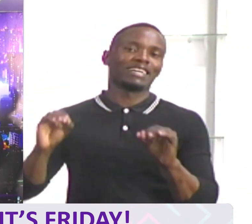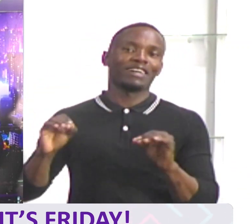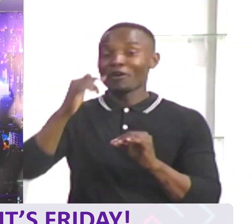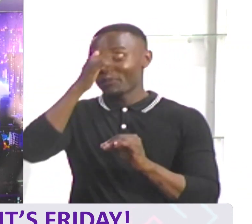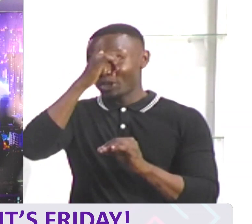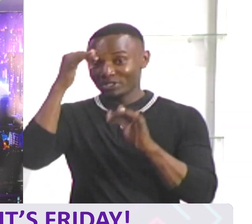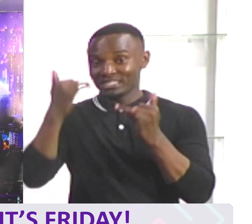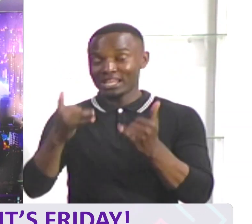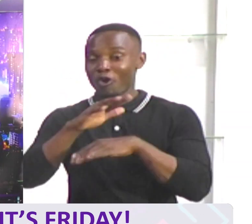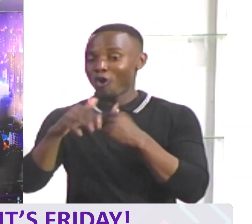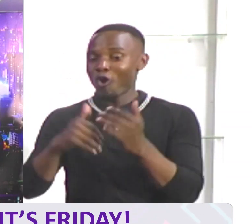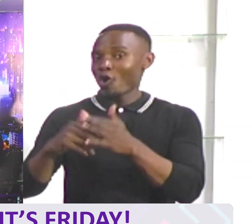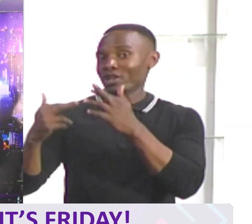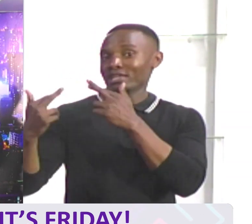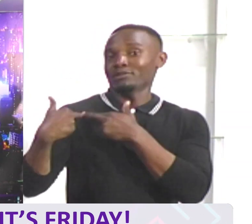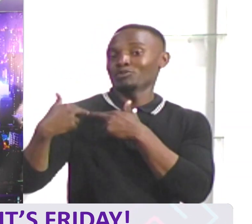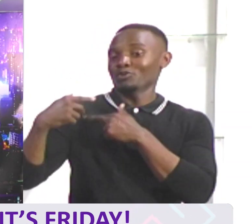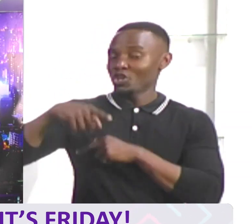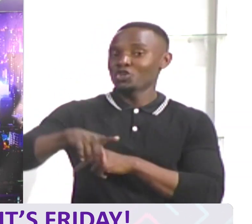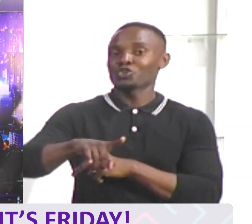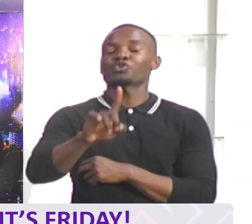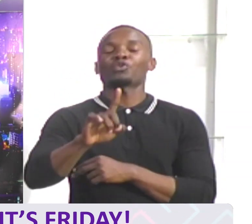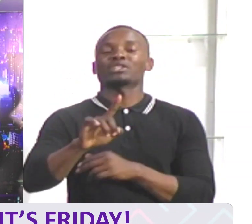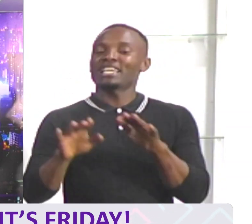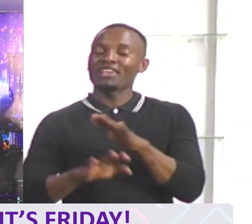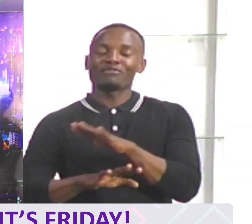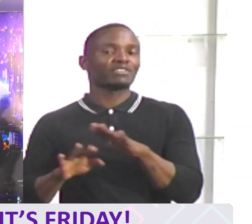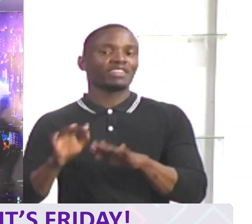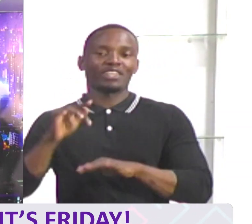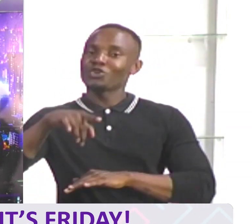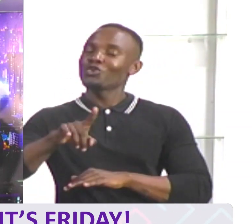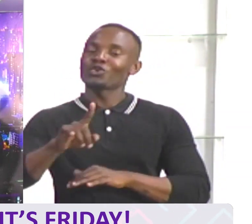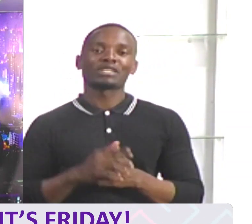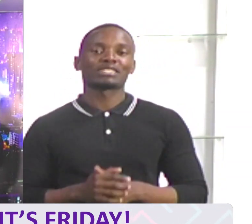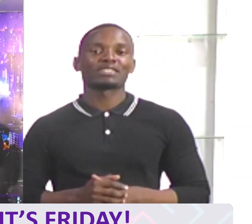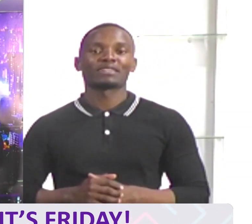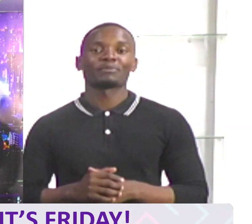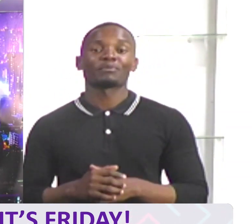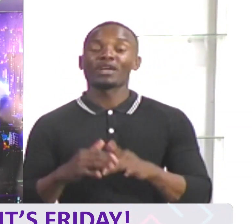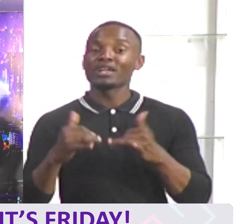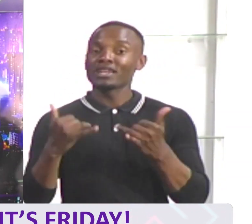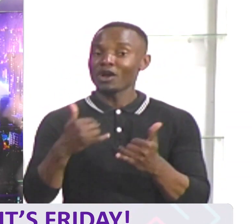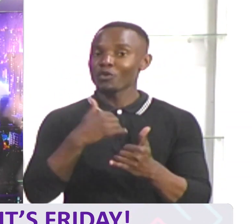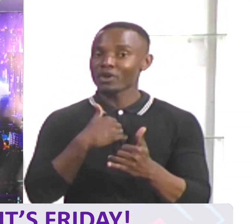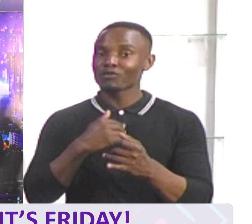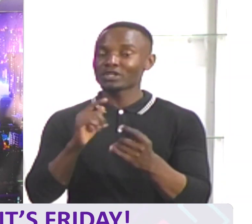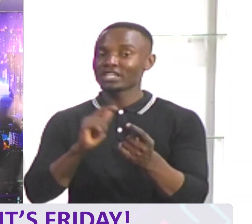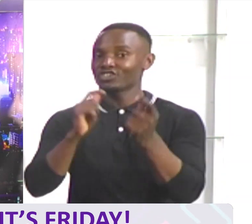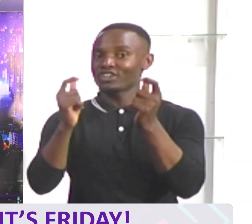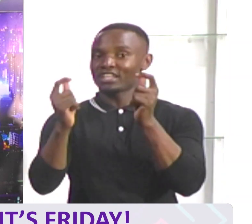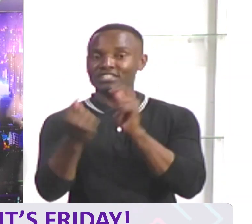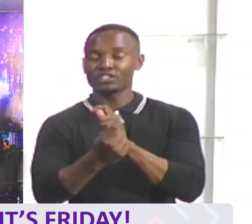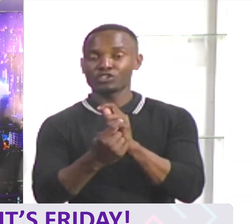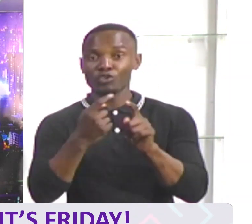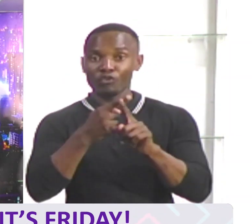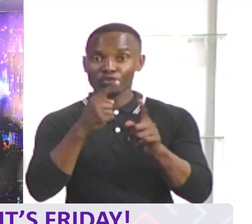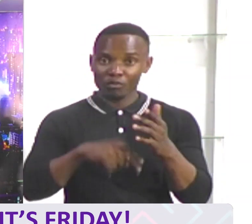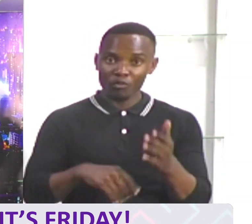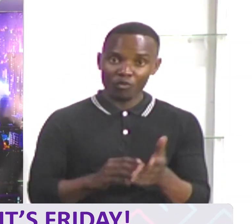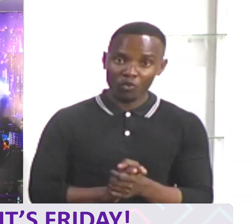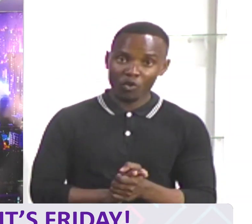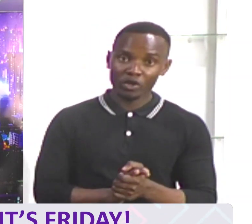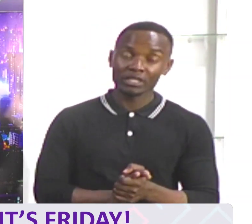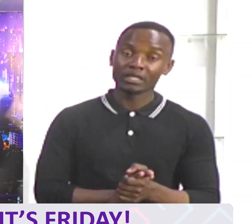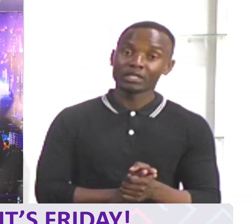Lazima kuwe mzae. Lazima ushoot. Lazima responsibility zika lazima zikuwe. Lazima. So kuna hiyo transition point ya kuwa mtu dependent mpaka